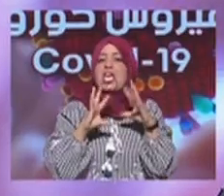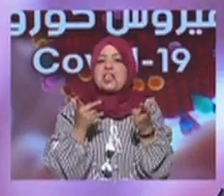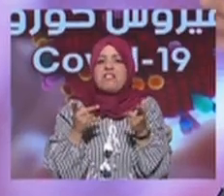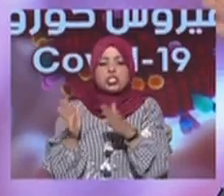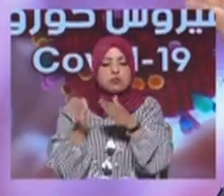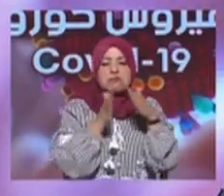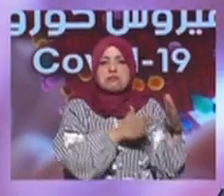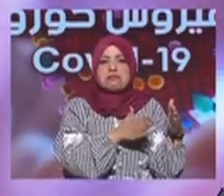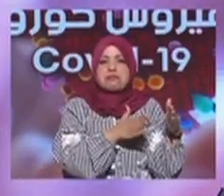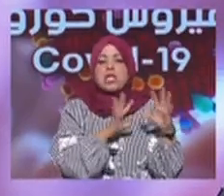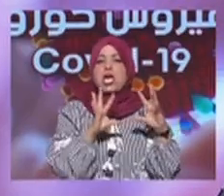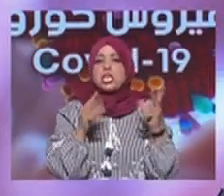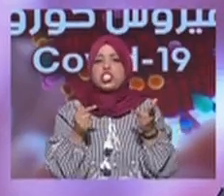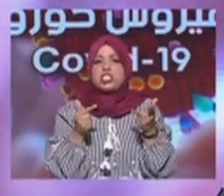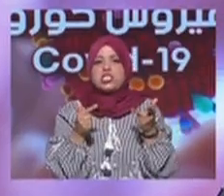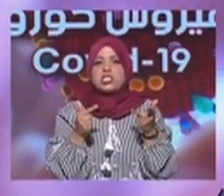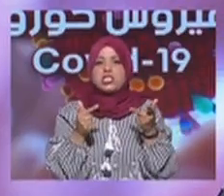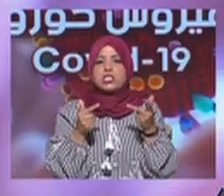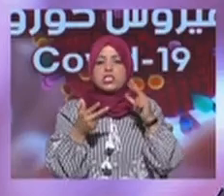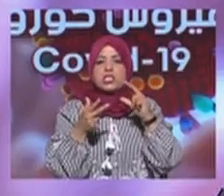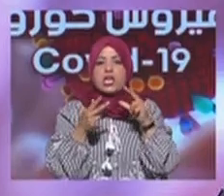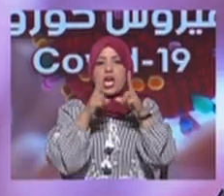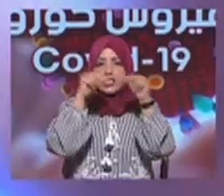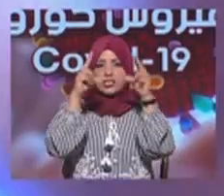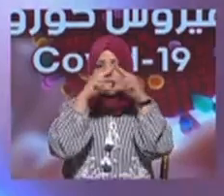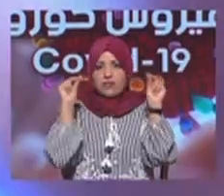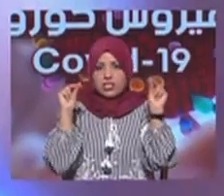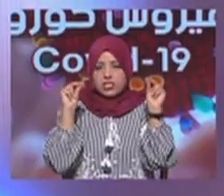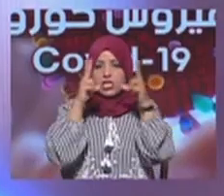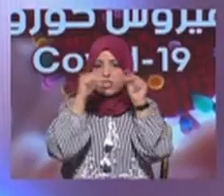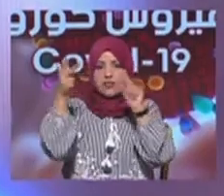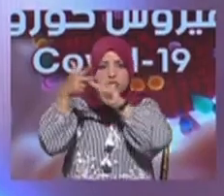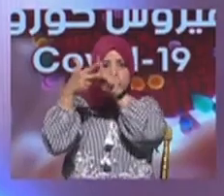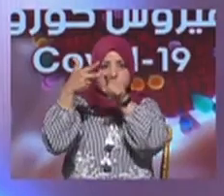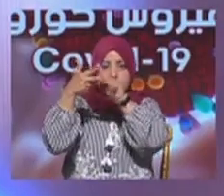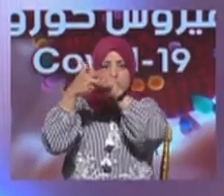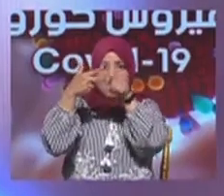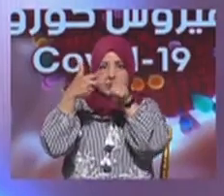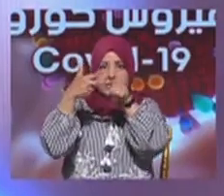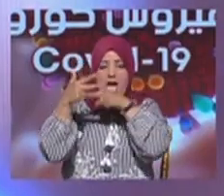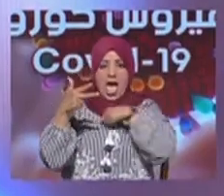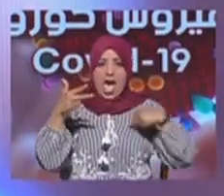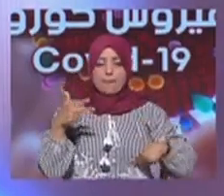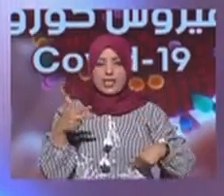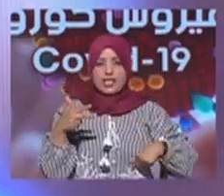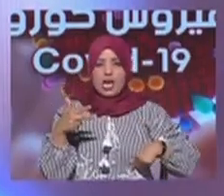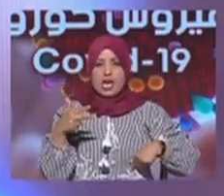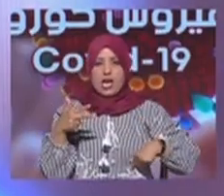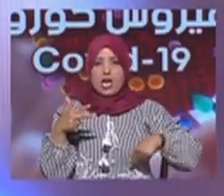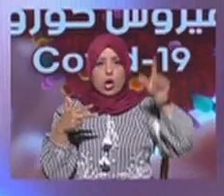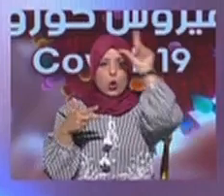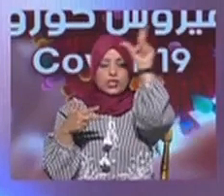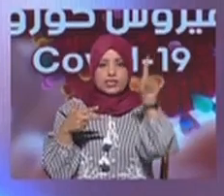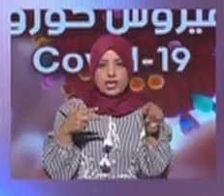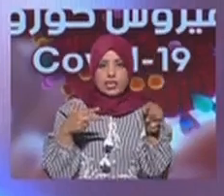على احنا تو اقرب من الامريك في الثلاثه هذوما راه كان نجبلك شي نعملوا الاخرين ونلقاوهم خاطر هو